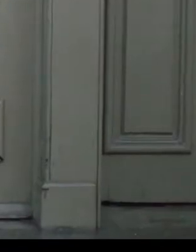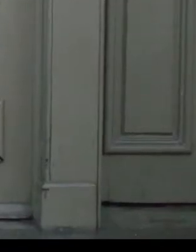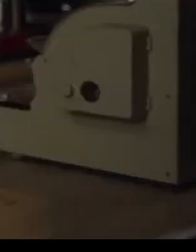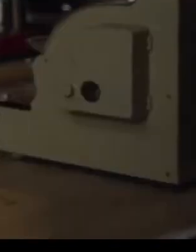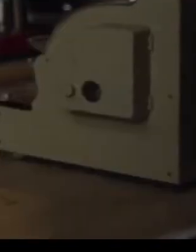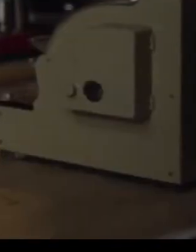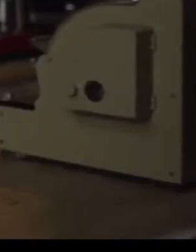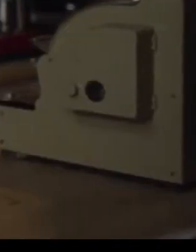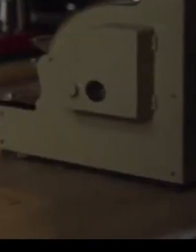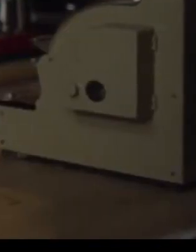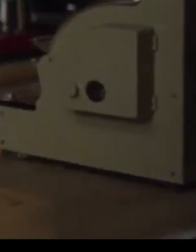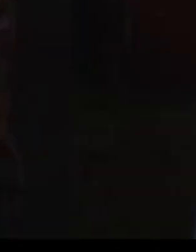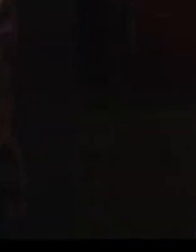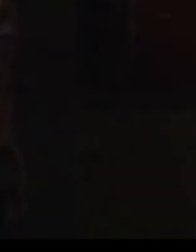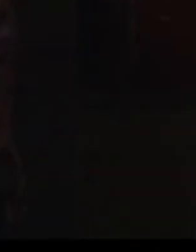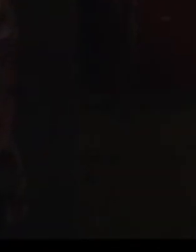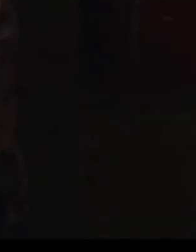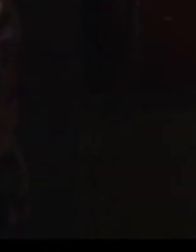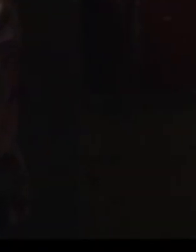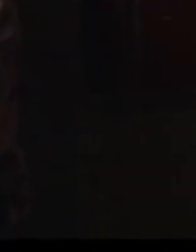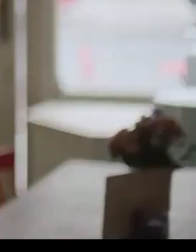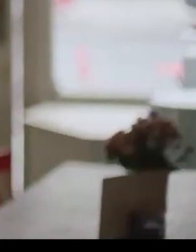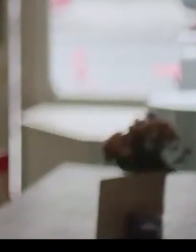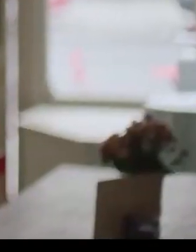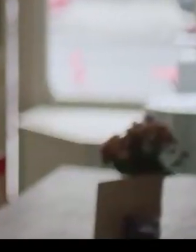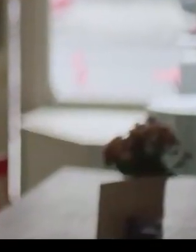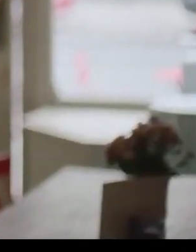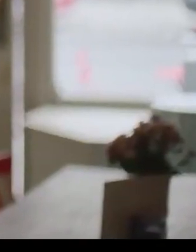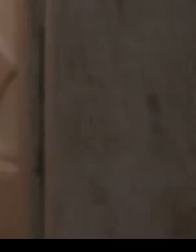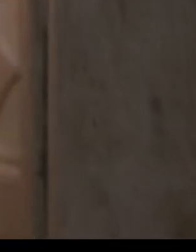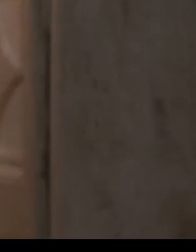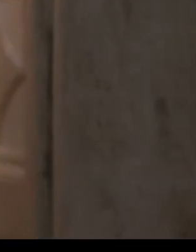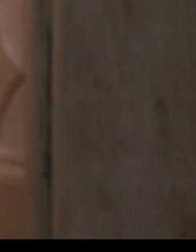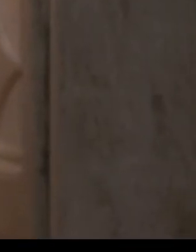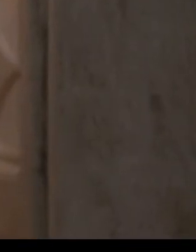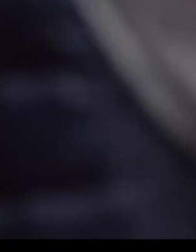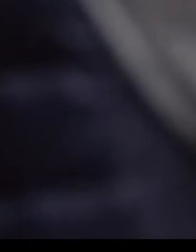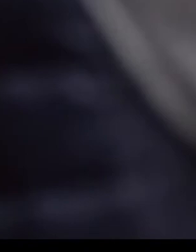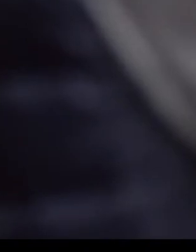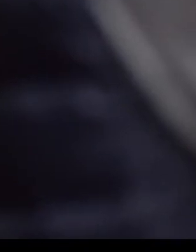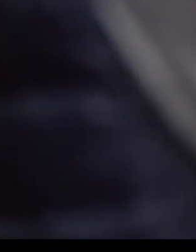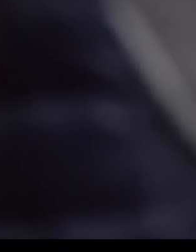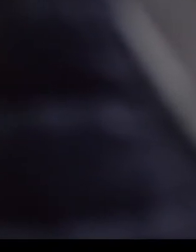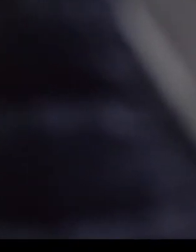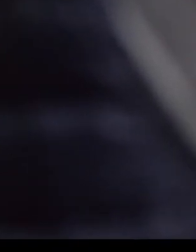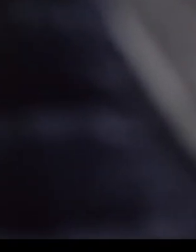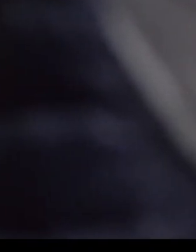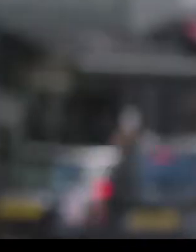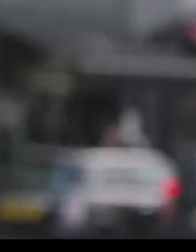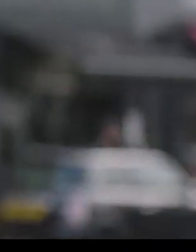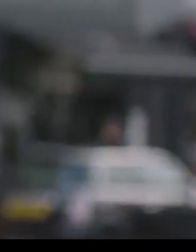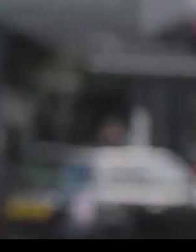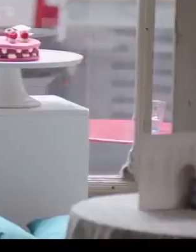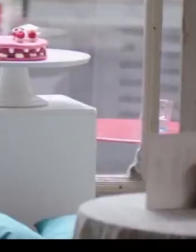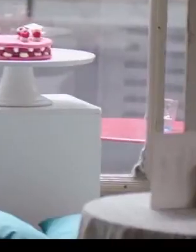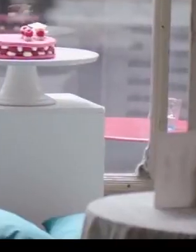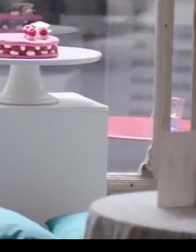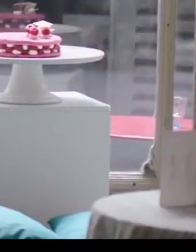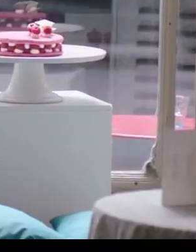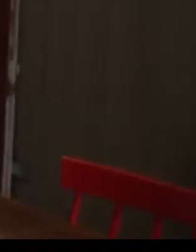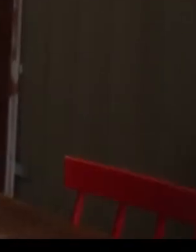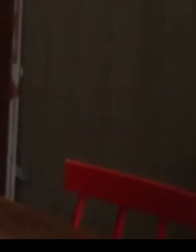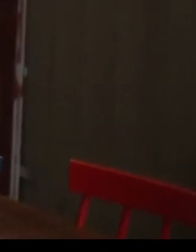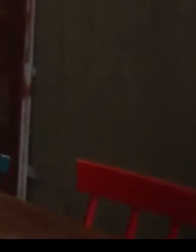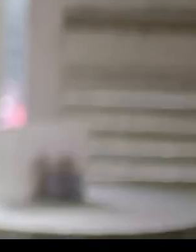미슐랭 스타 레스토랑의 셰프 매튜까지 합류하지만 손님은 없고 사라 없는 네 사람의 거리감 역시